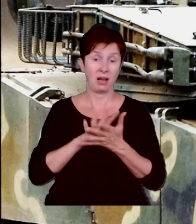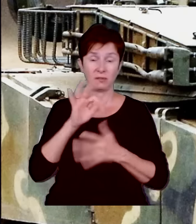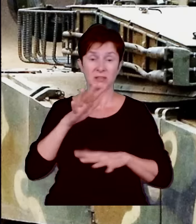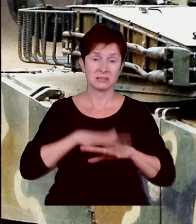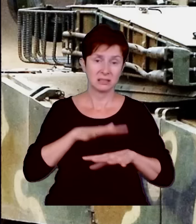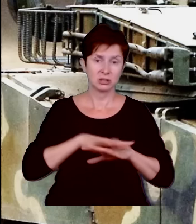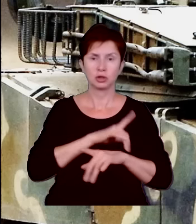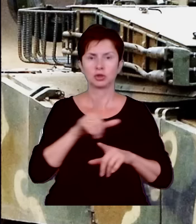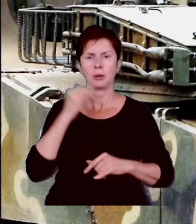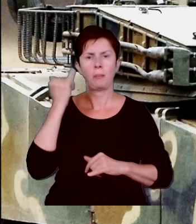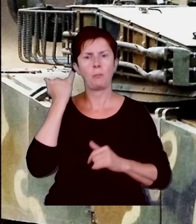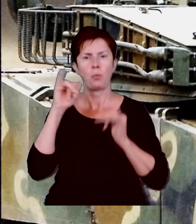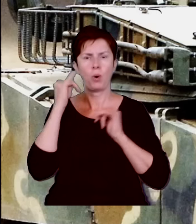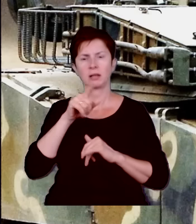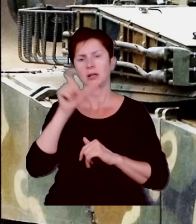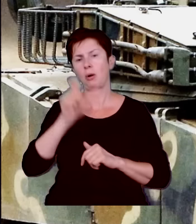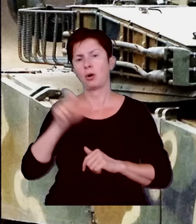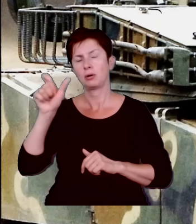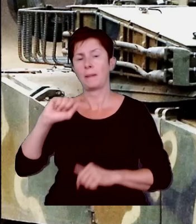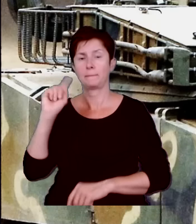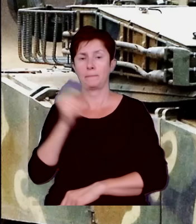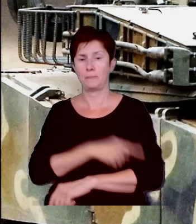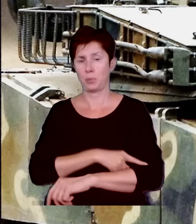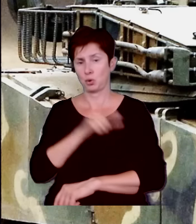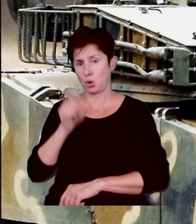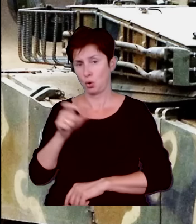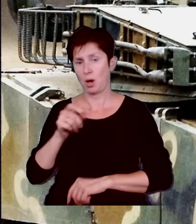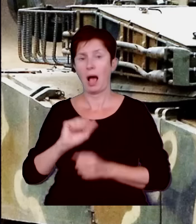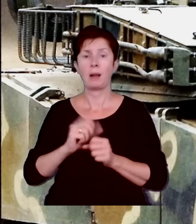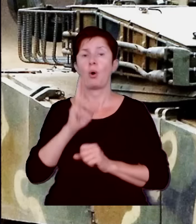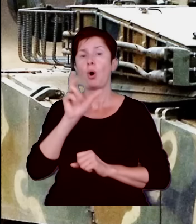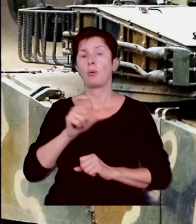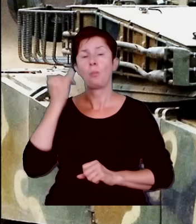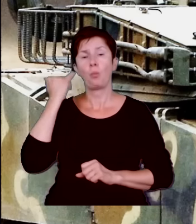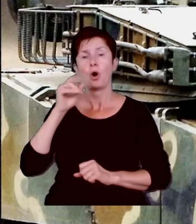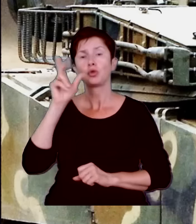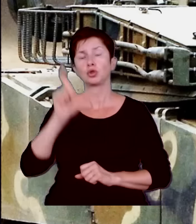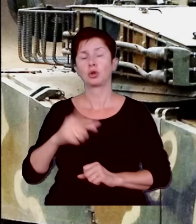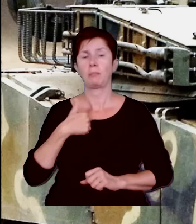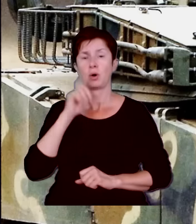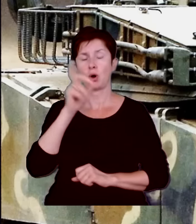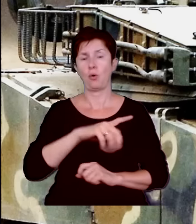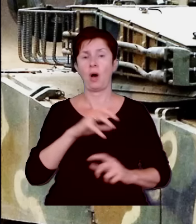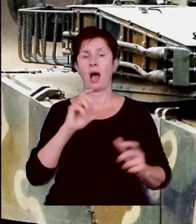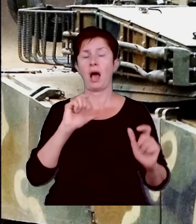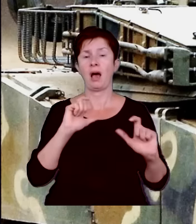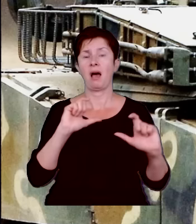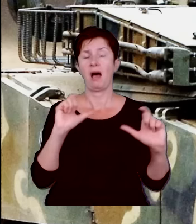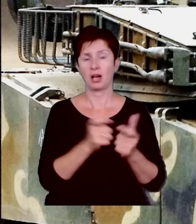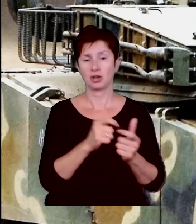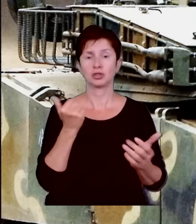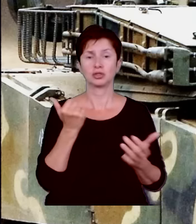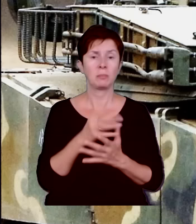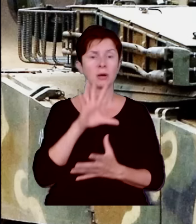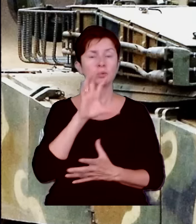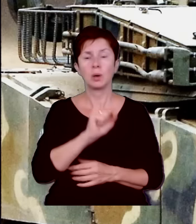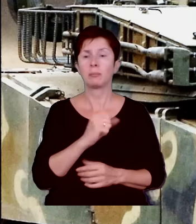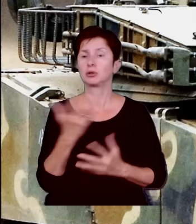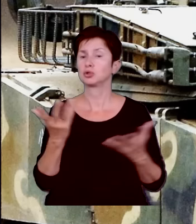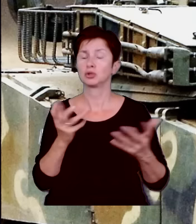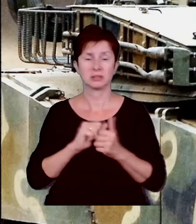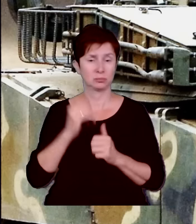błędy poszczególnych prokuratorów czy tych którzy dokonywali tego zatrzymania prawda No i trzeba tą anomali systemową wyłapać natomiast nie ma